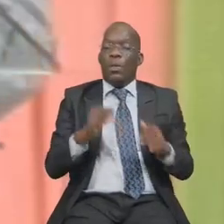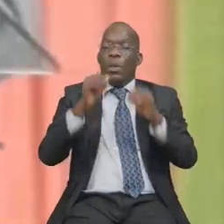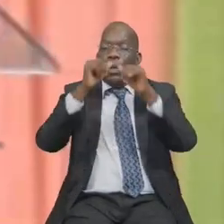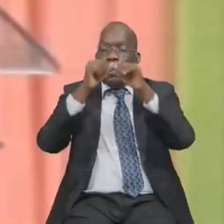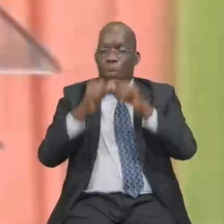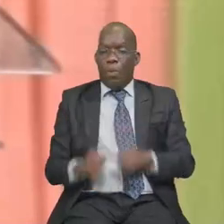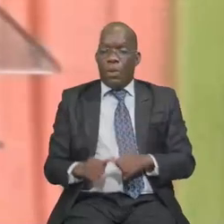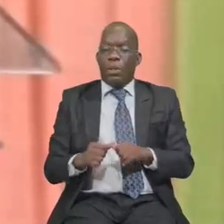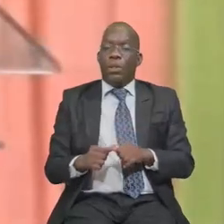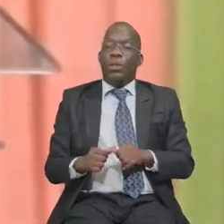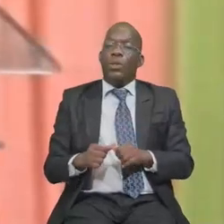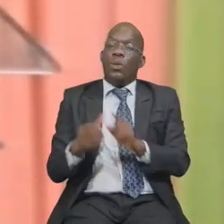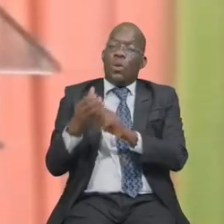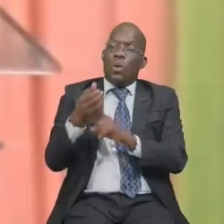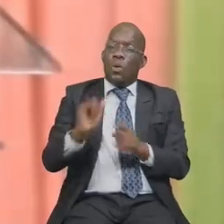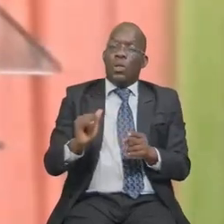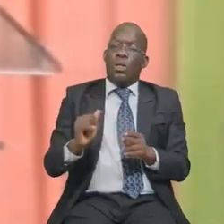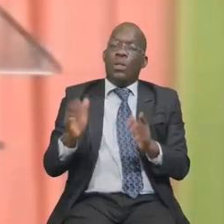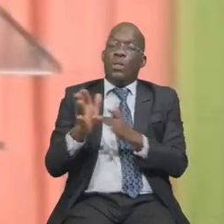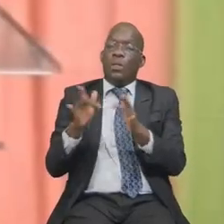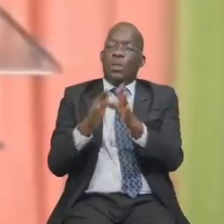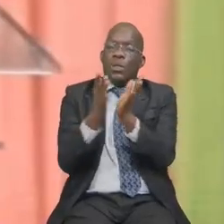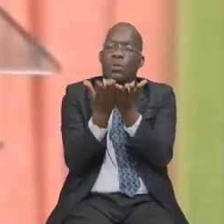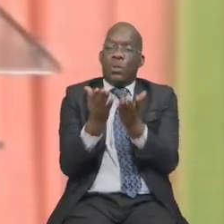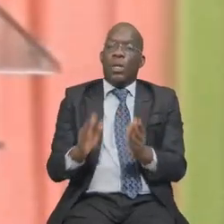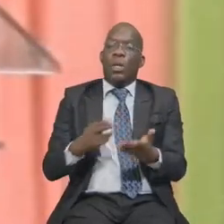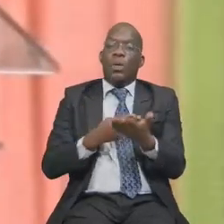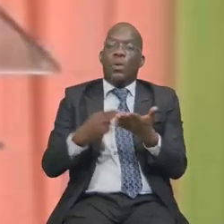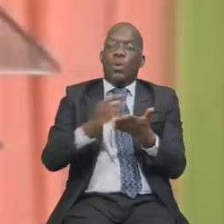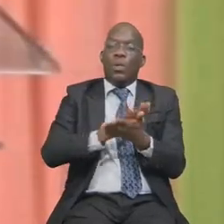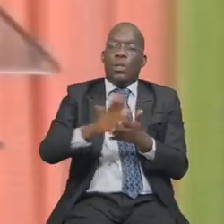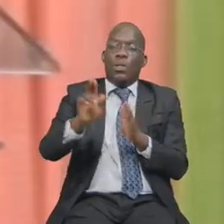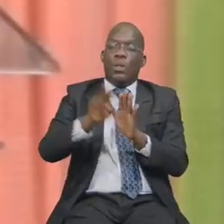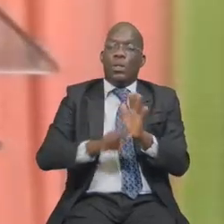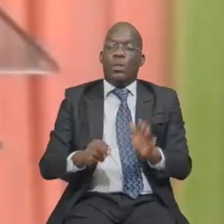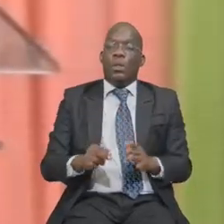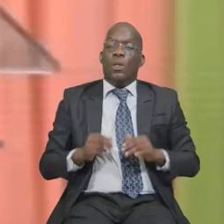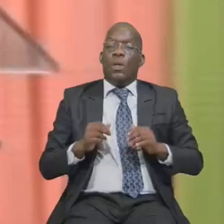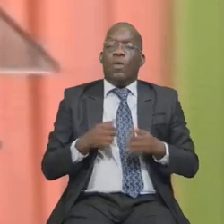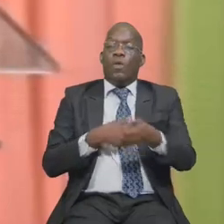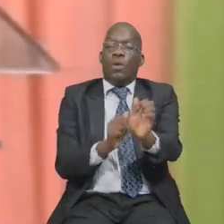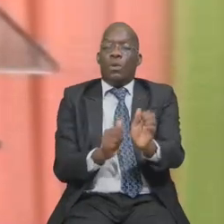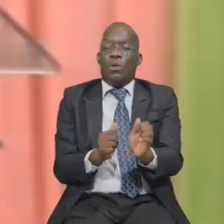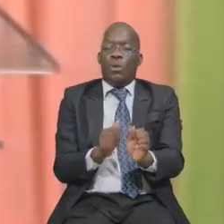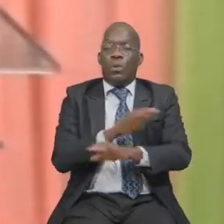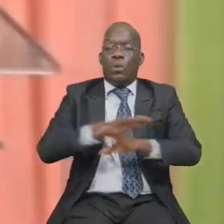Soutiens de façon permanente la sainteté scripturaire. Poursuis. N'arrête pas.